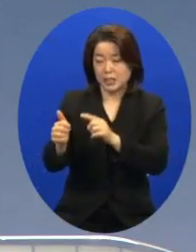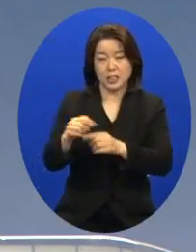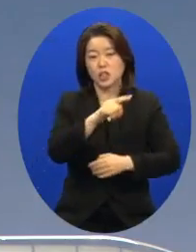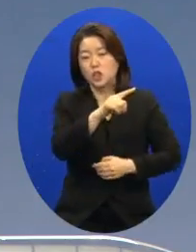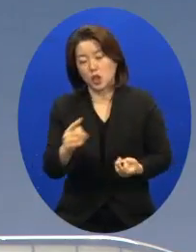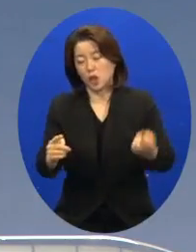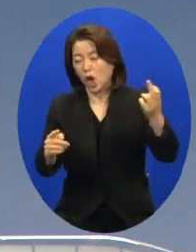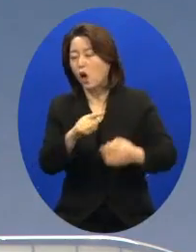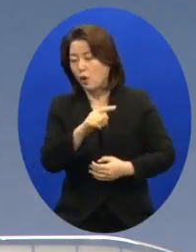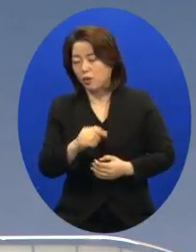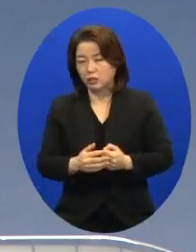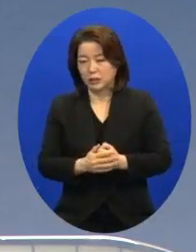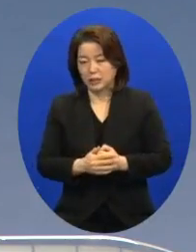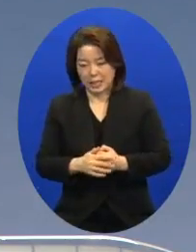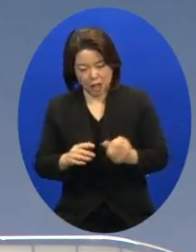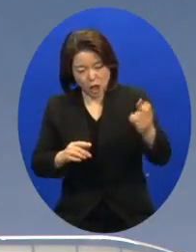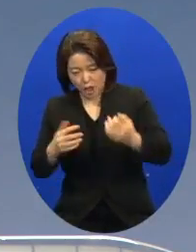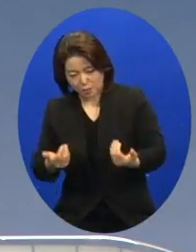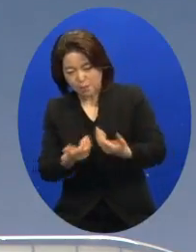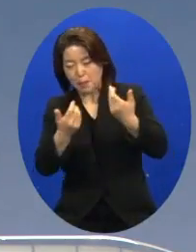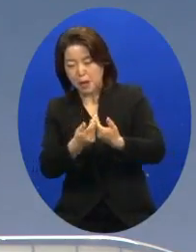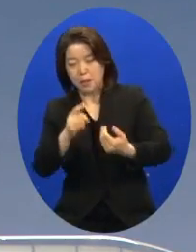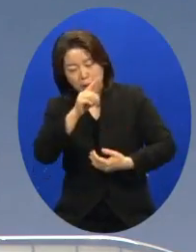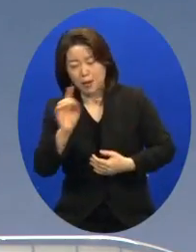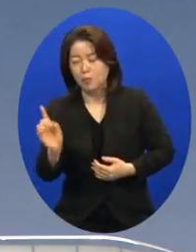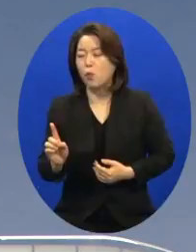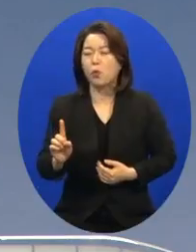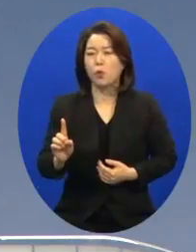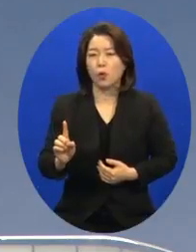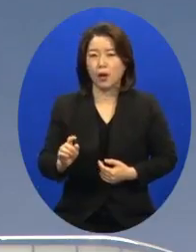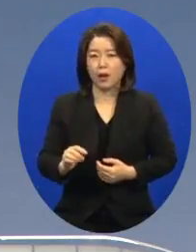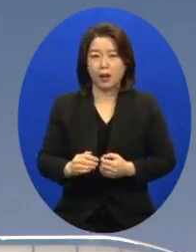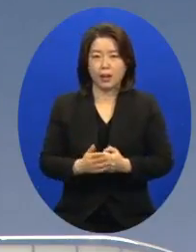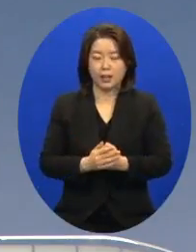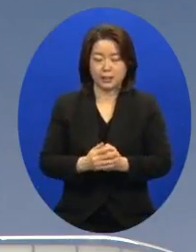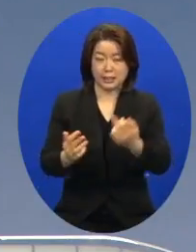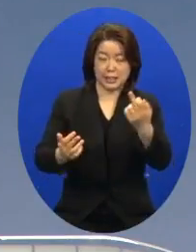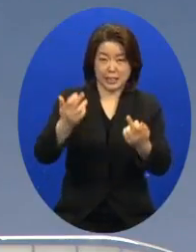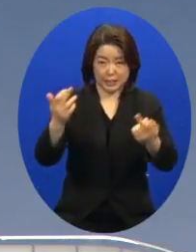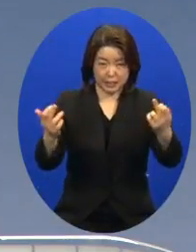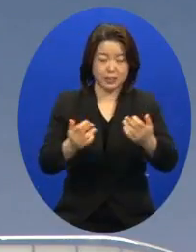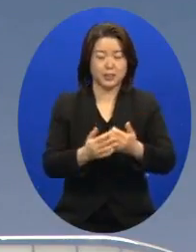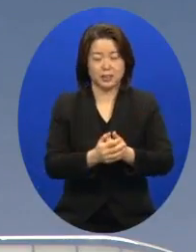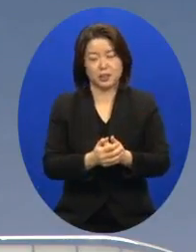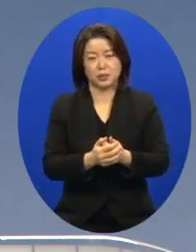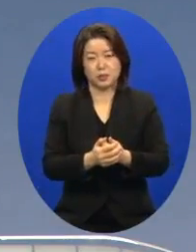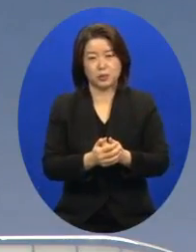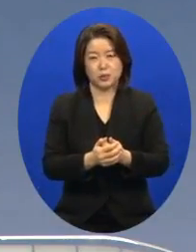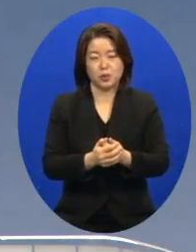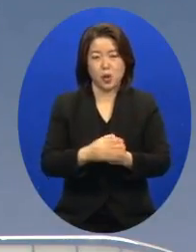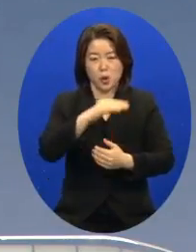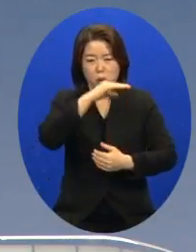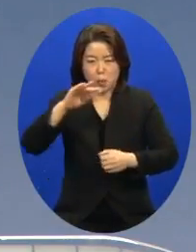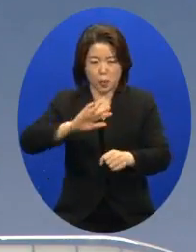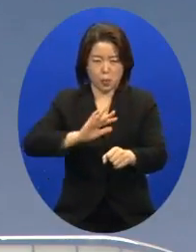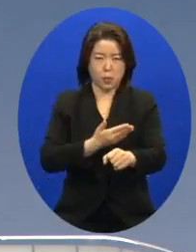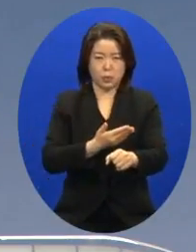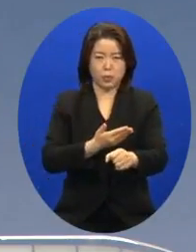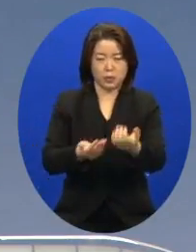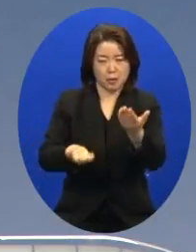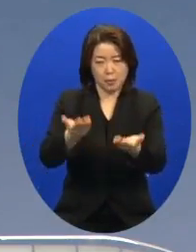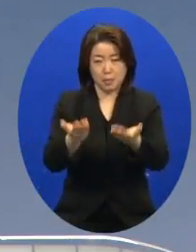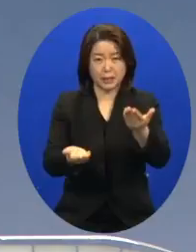어떻게 형에게 그렇게 될 수가 있느냐 형제끼리 또 옳고 그런 게